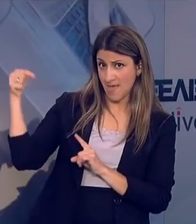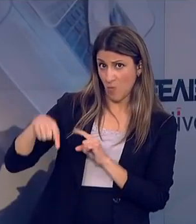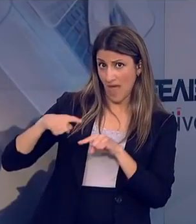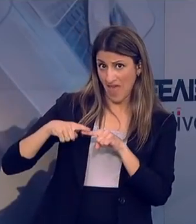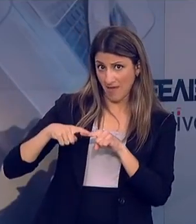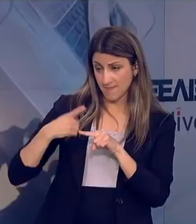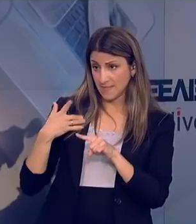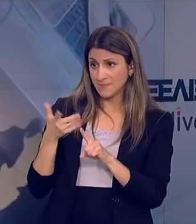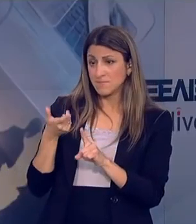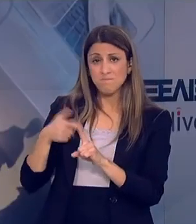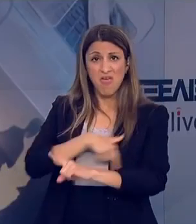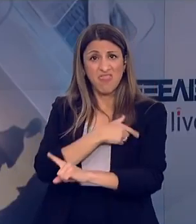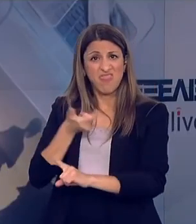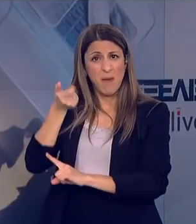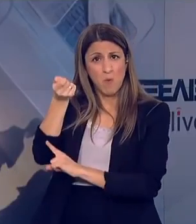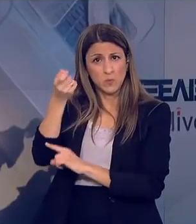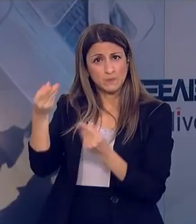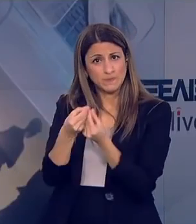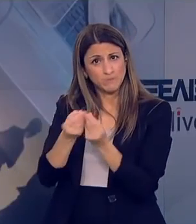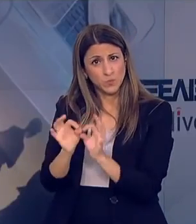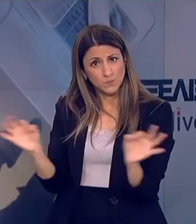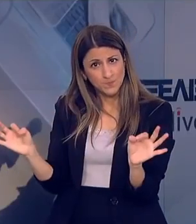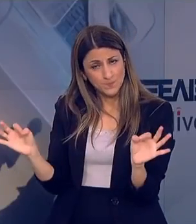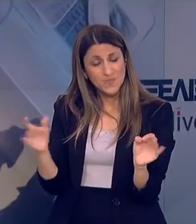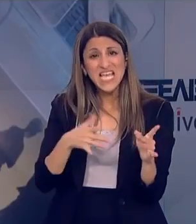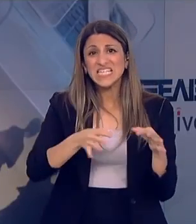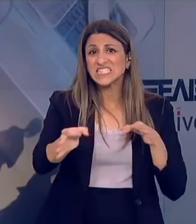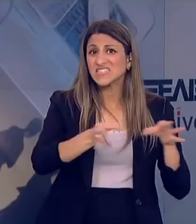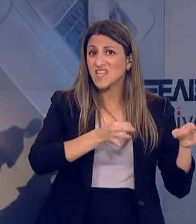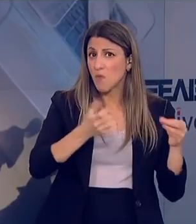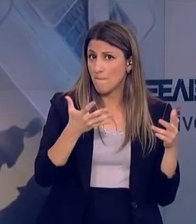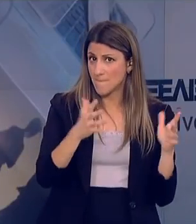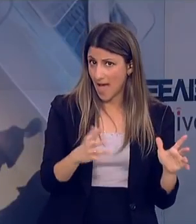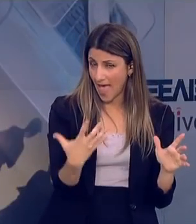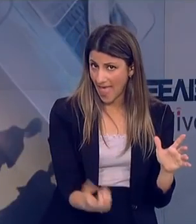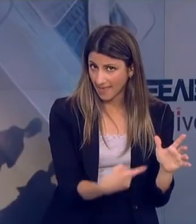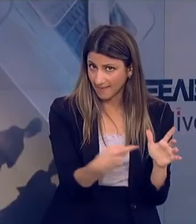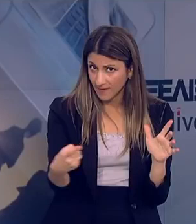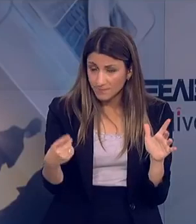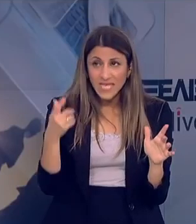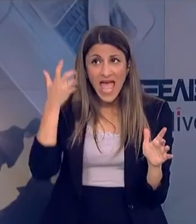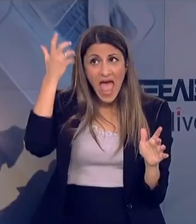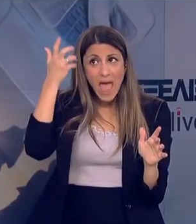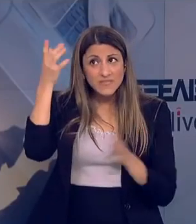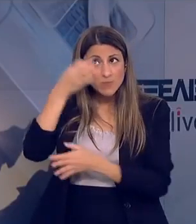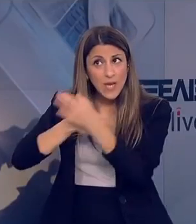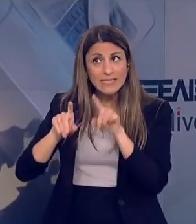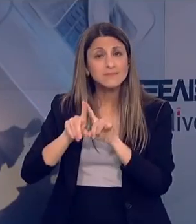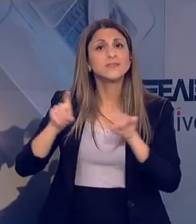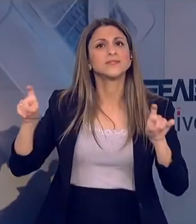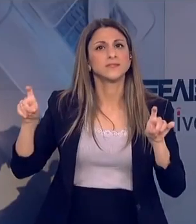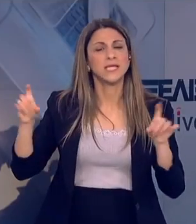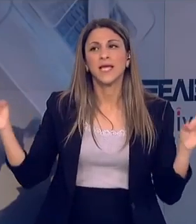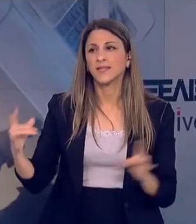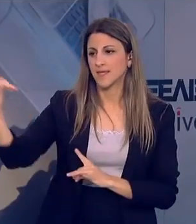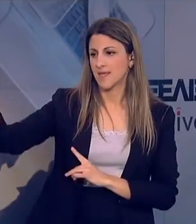χώρας. Το σχέδιο για άνοιγμα του τουρισμού έλαβε υπόψη της εισηγής των επιστημόνων. Αρκούν τα τεστ και η απομόνωση ή χνηλάτιση κρουσμάτων